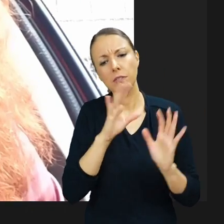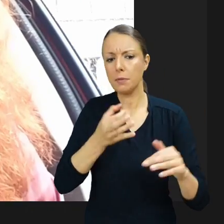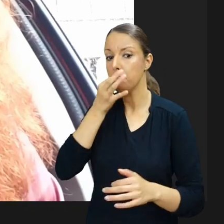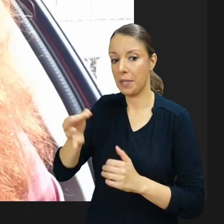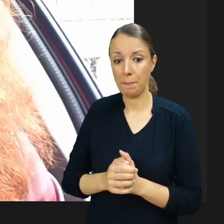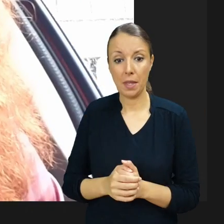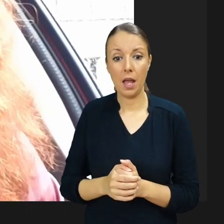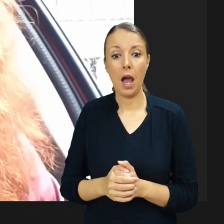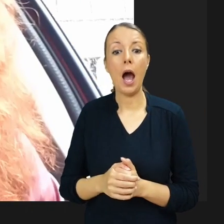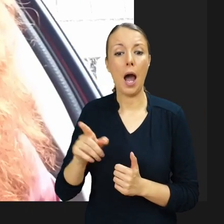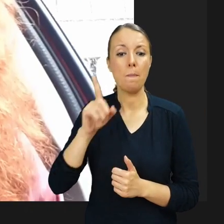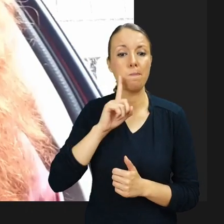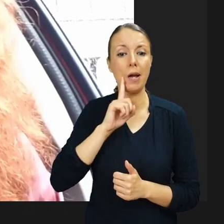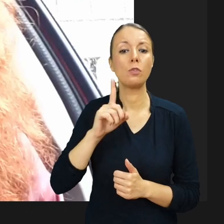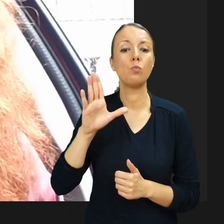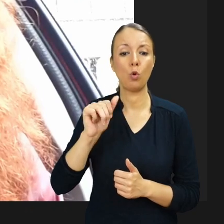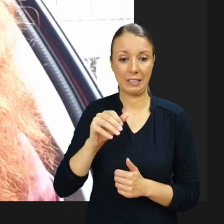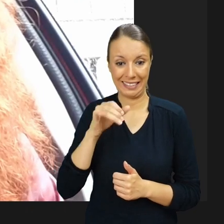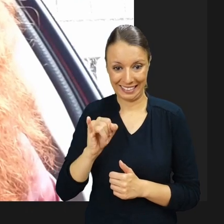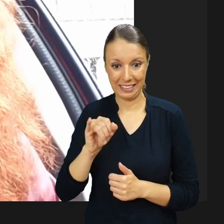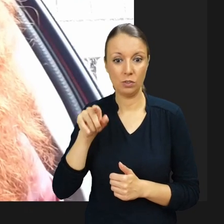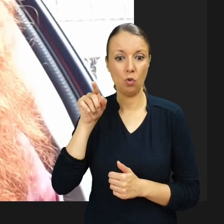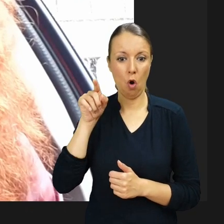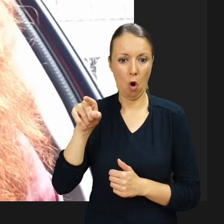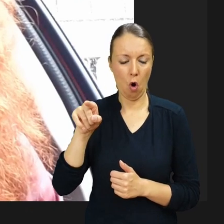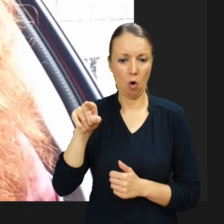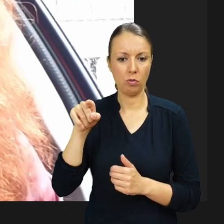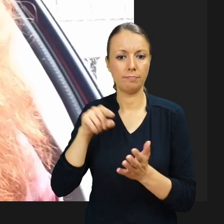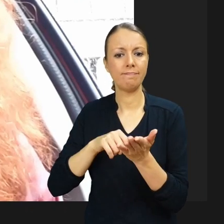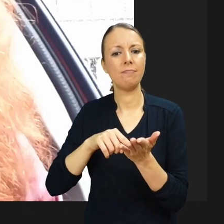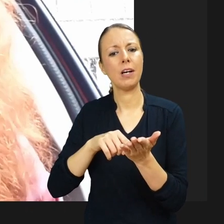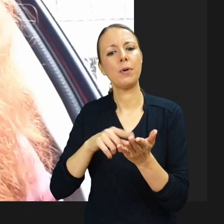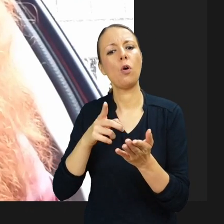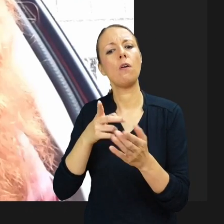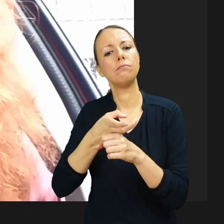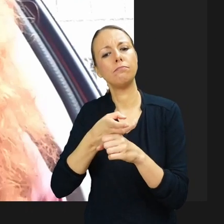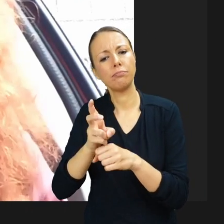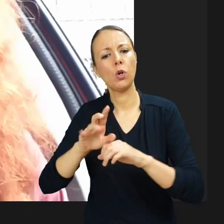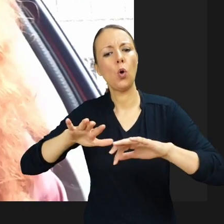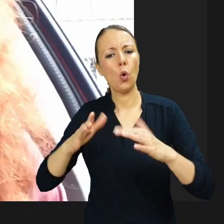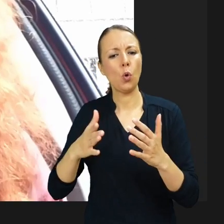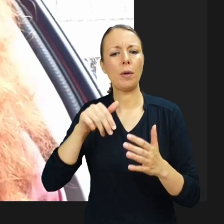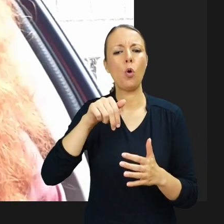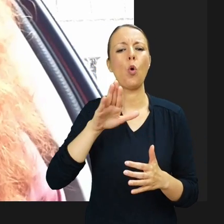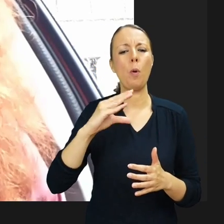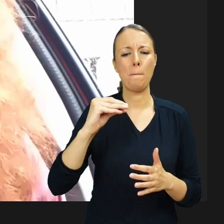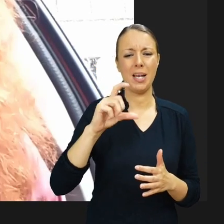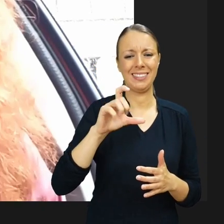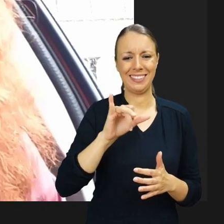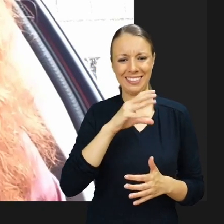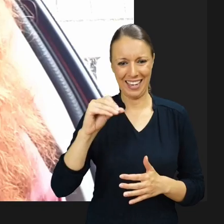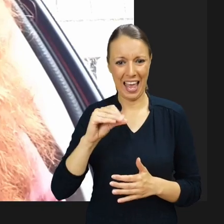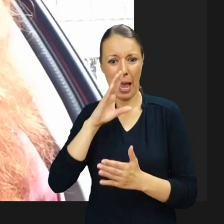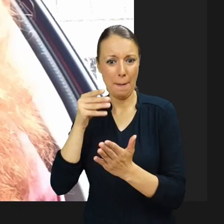Muszyński został wyłączony od sądzenia sprawy tak zwanych ubeckich emerytur? Jeśli